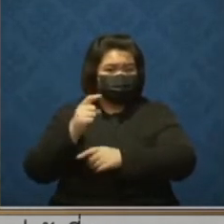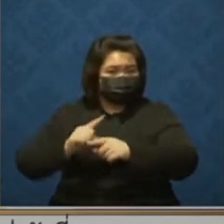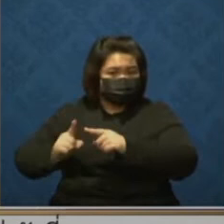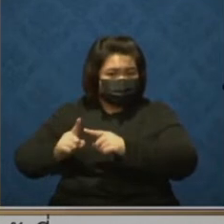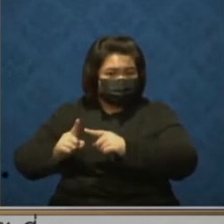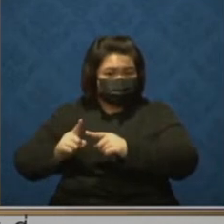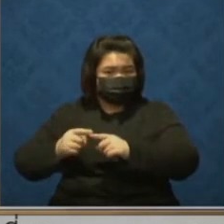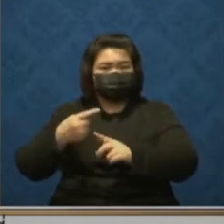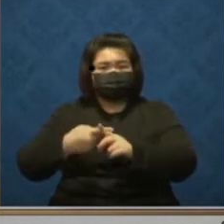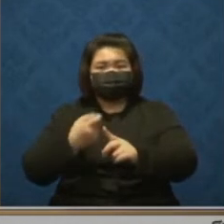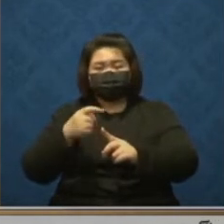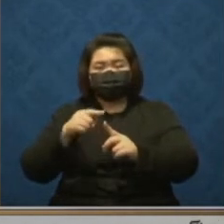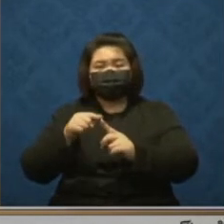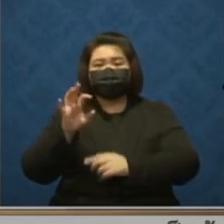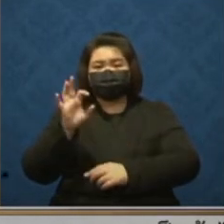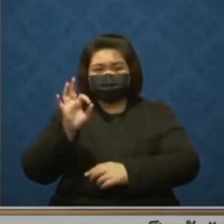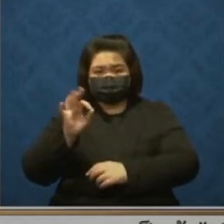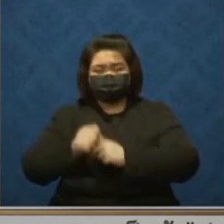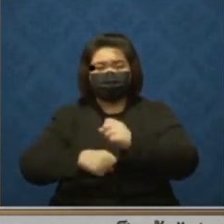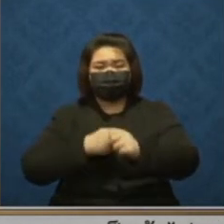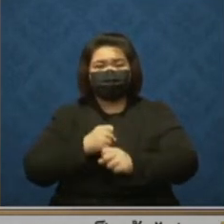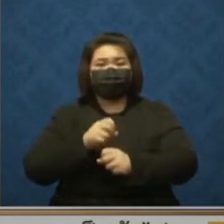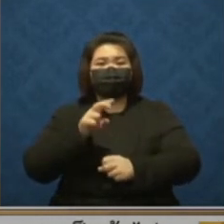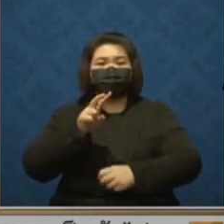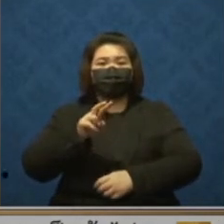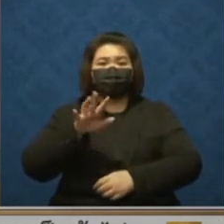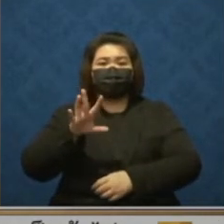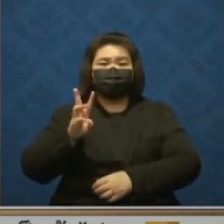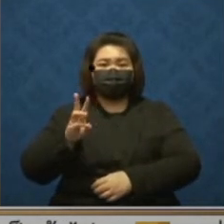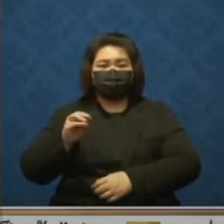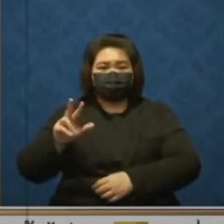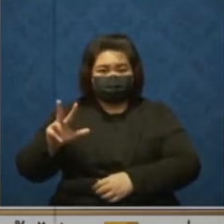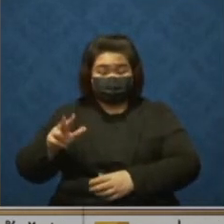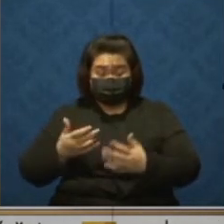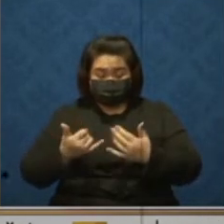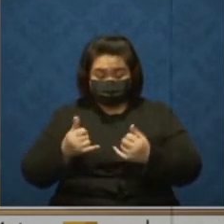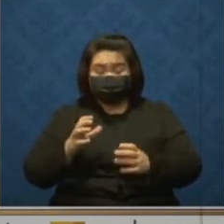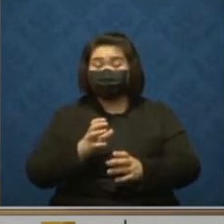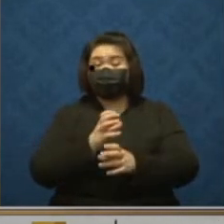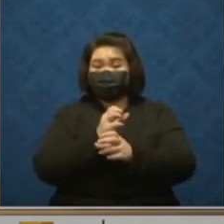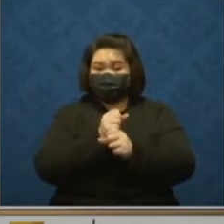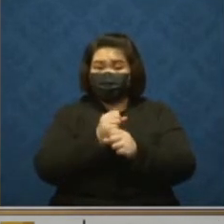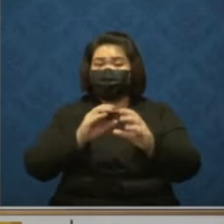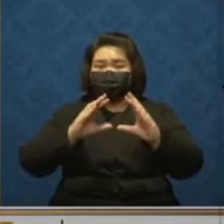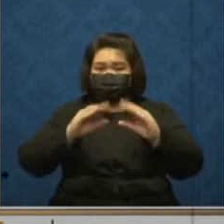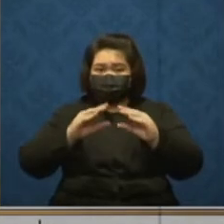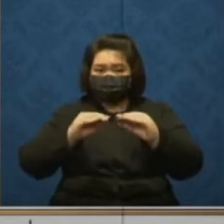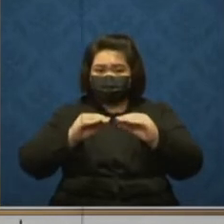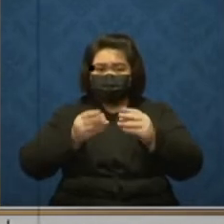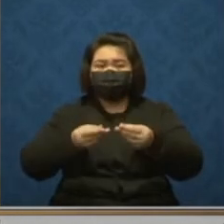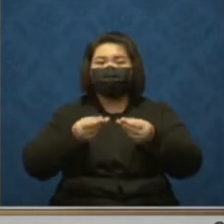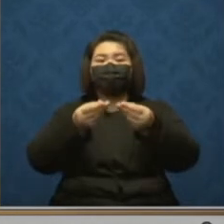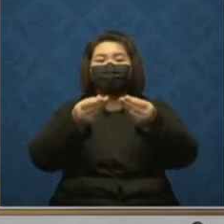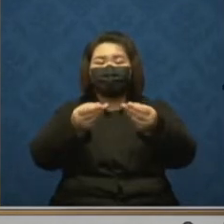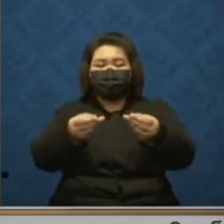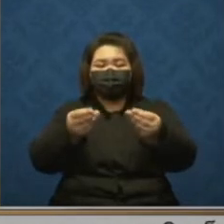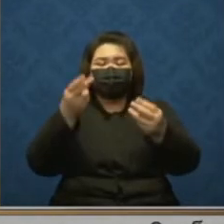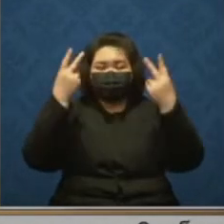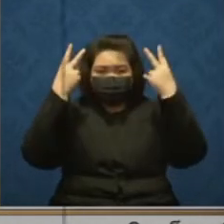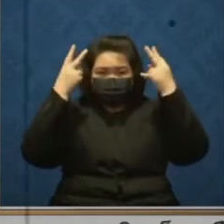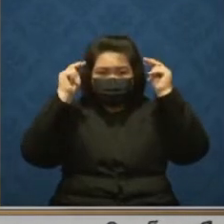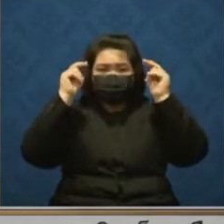13ซึ่งสำนักงานสภาความมั่นคงแห่งชาติได้นำผลการประชุมกราบเรียนนายกรัฐมนตรี